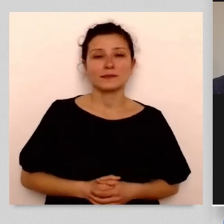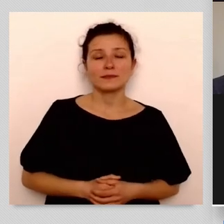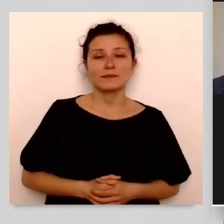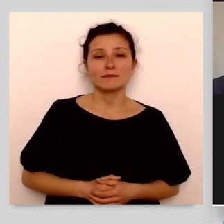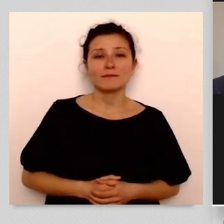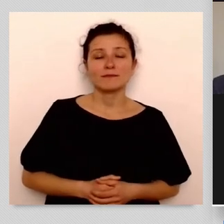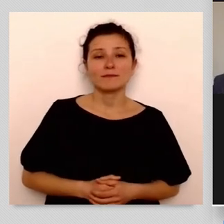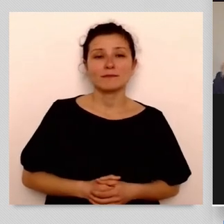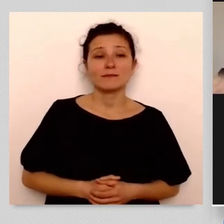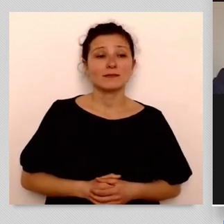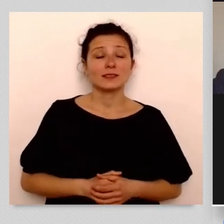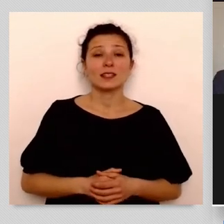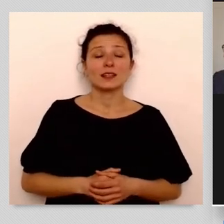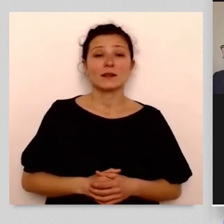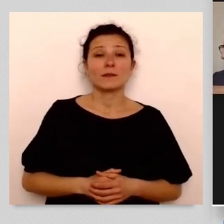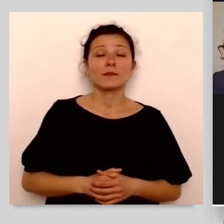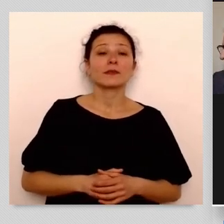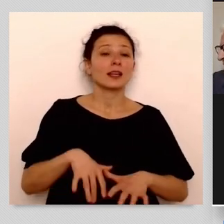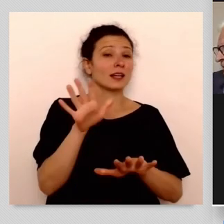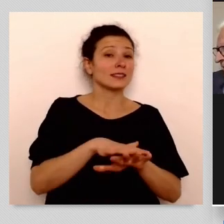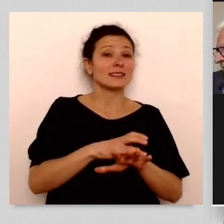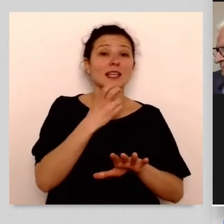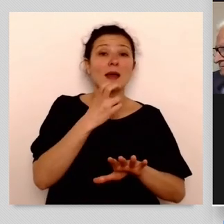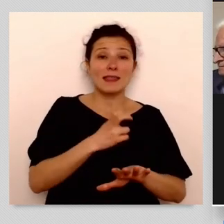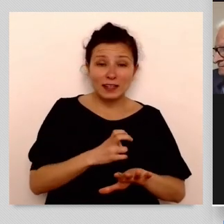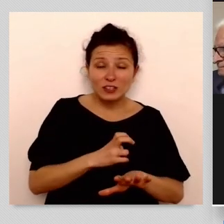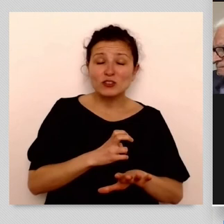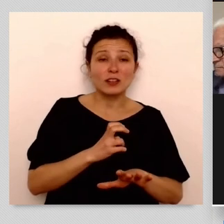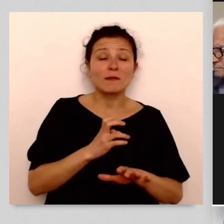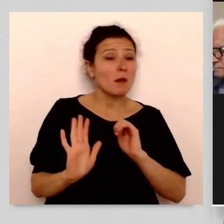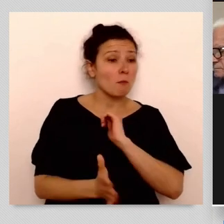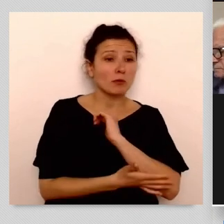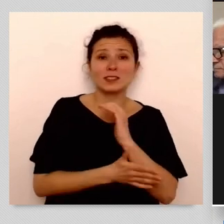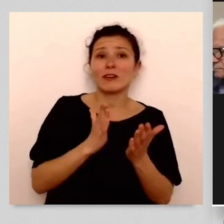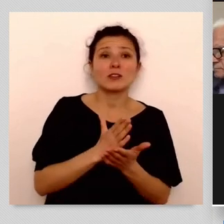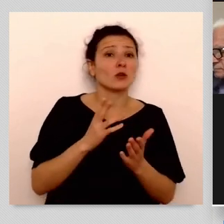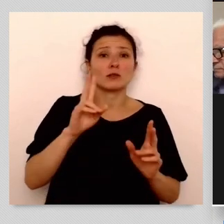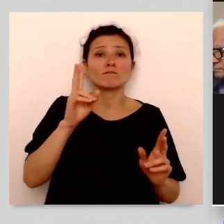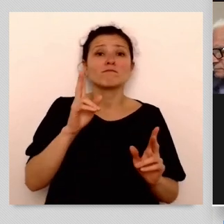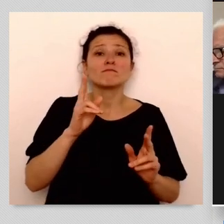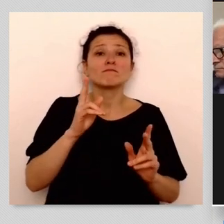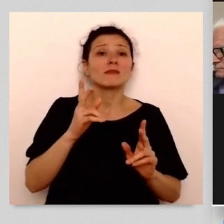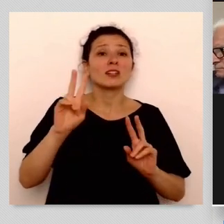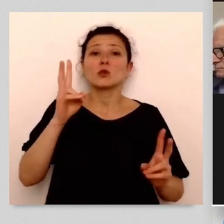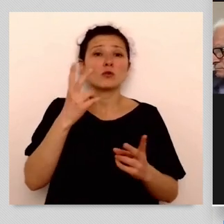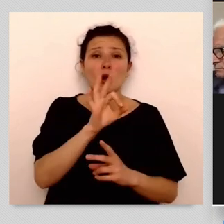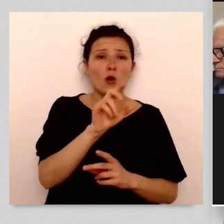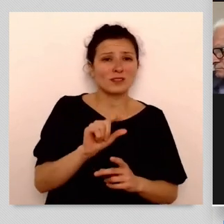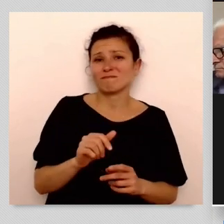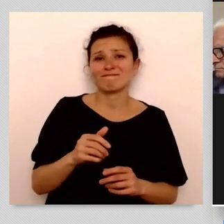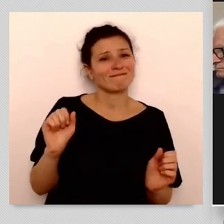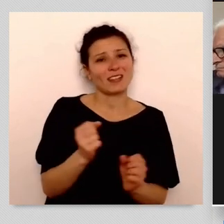zapewnienie, oparcie systemu elektroenergetycznego tylko i wyłącznie na źródłach odnawialnych nie jest